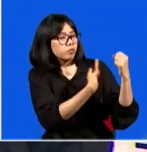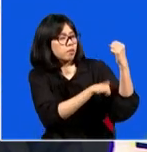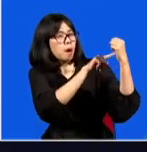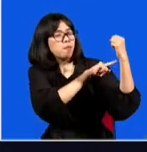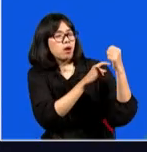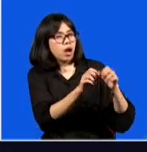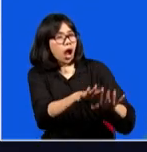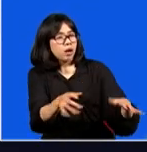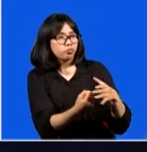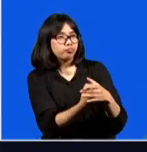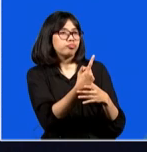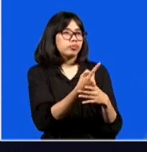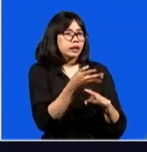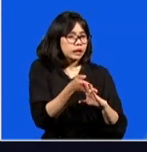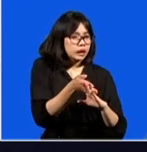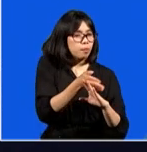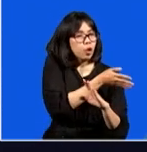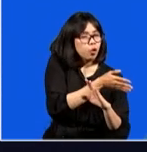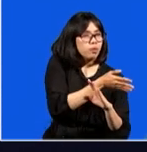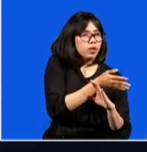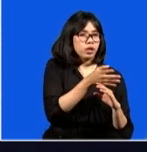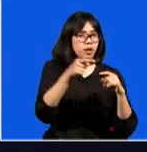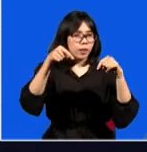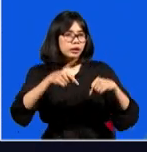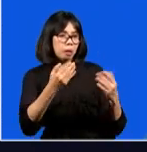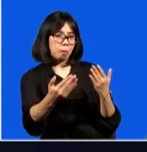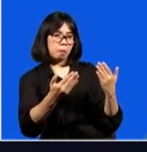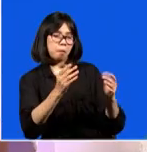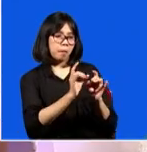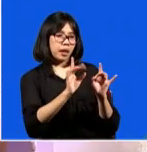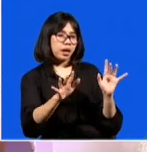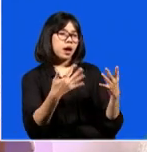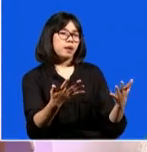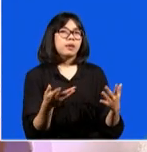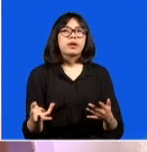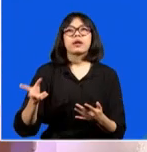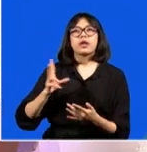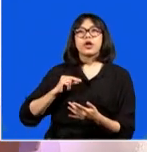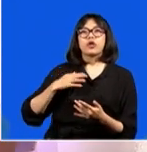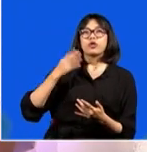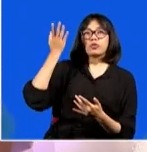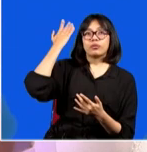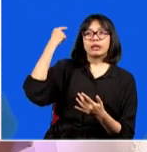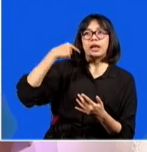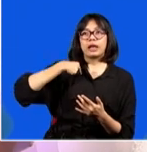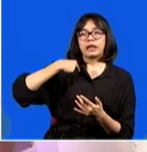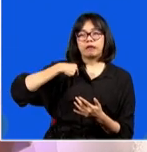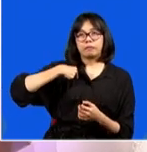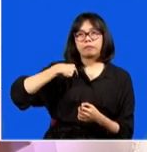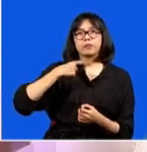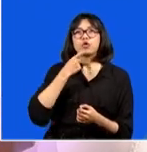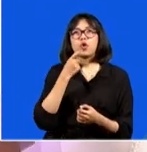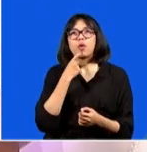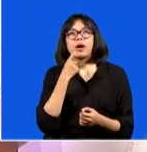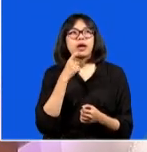mereka seperti apa berubahnya dari dulu waktu itu saya mencoba untuk membagi berdasarkan